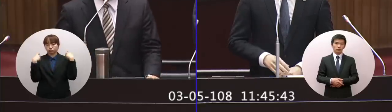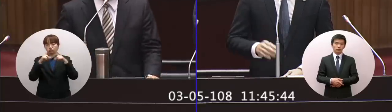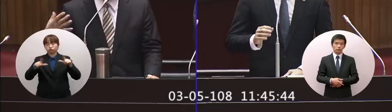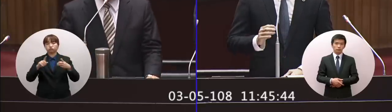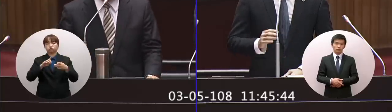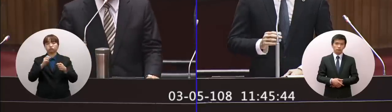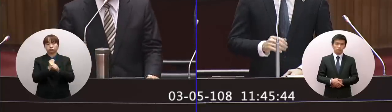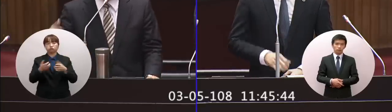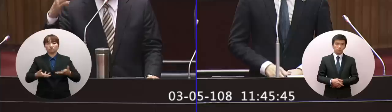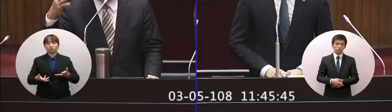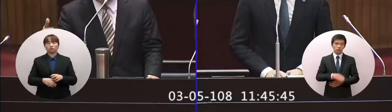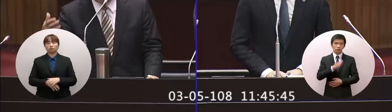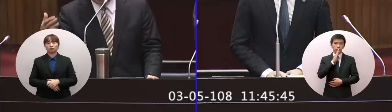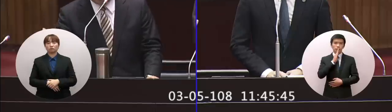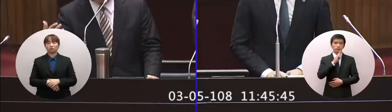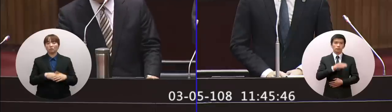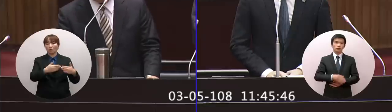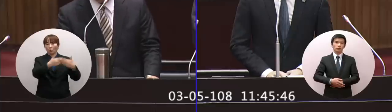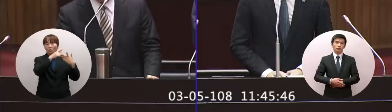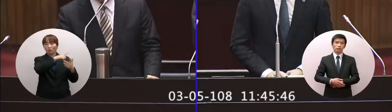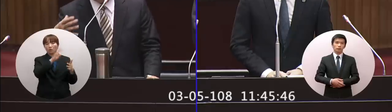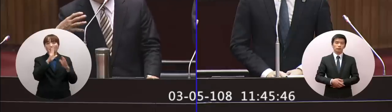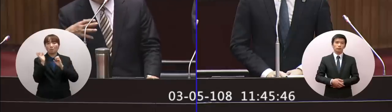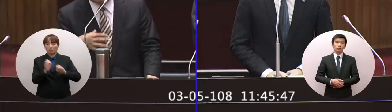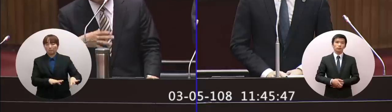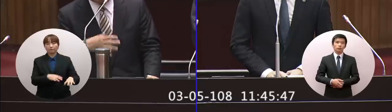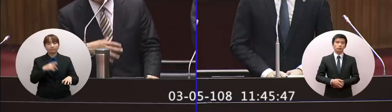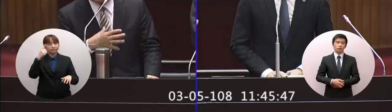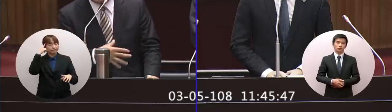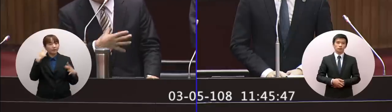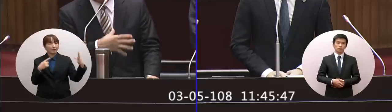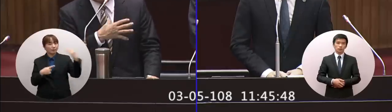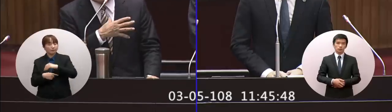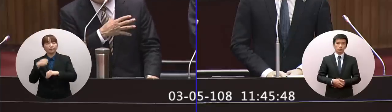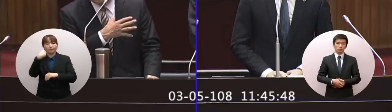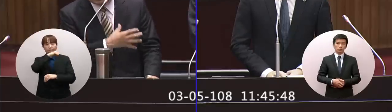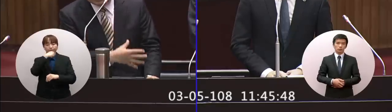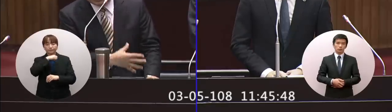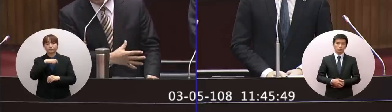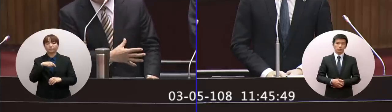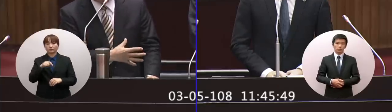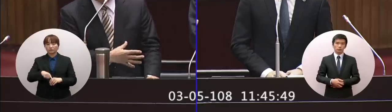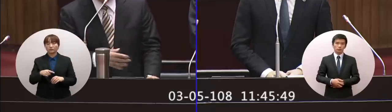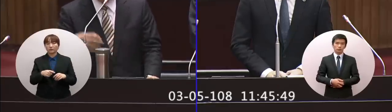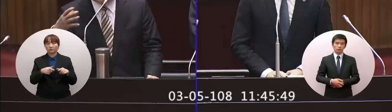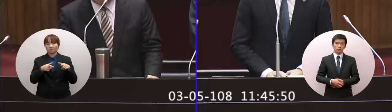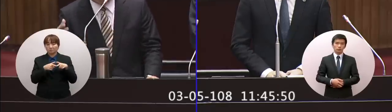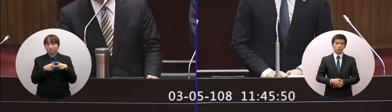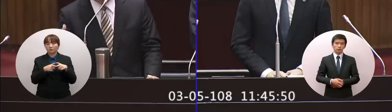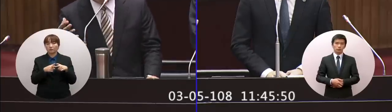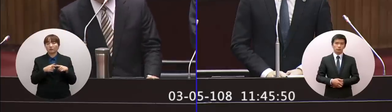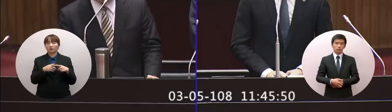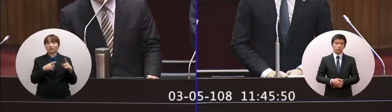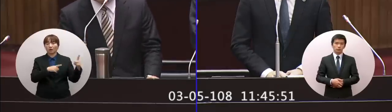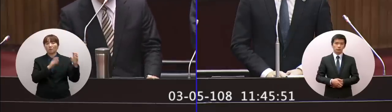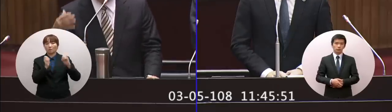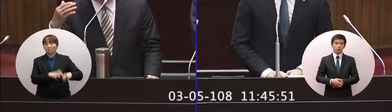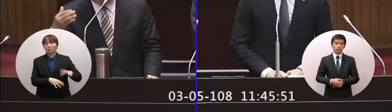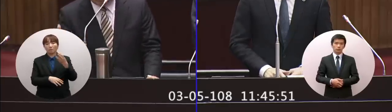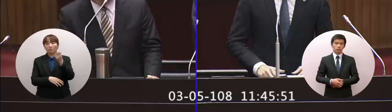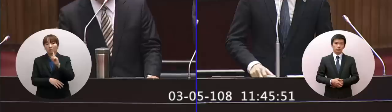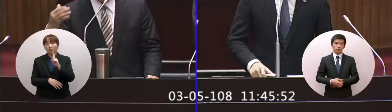务。啊，中国无放弃要并吞台湾的心，甲无放